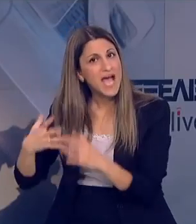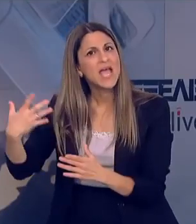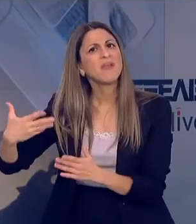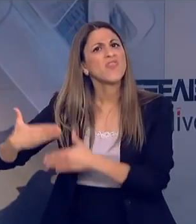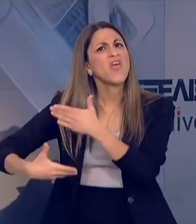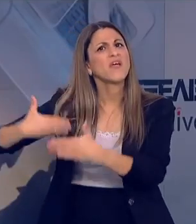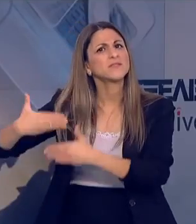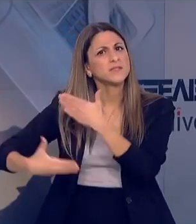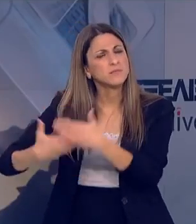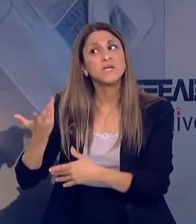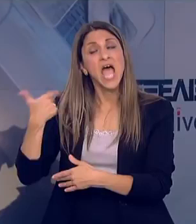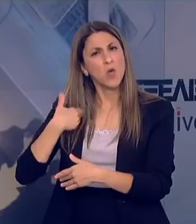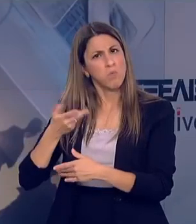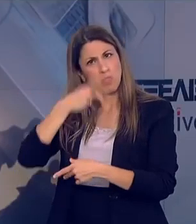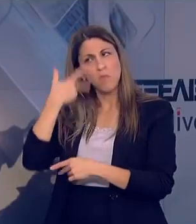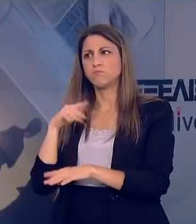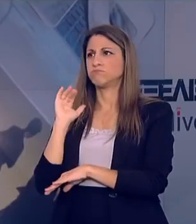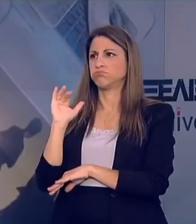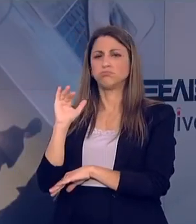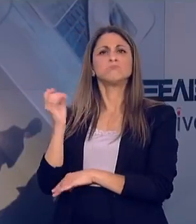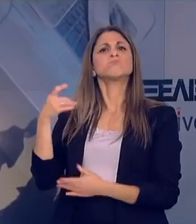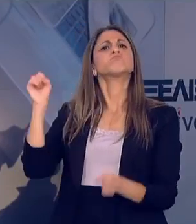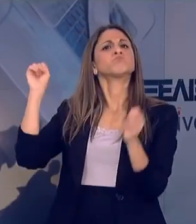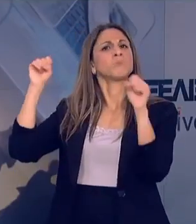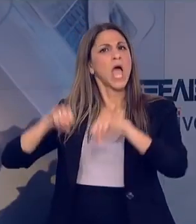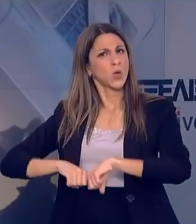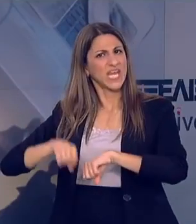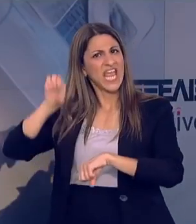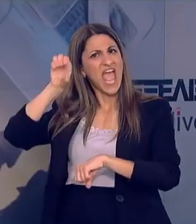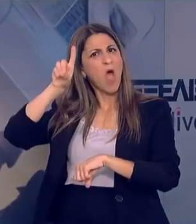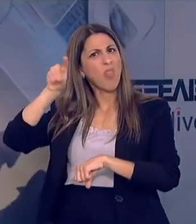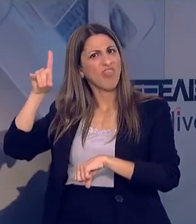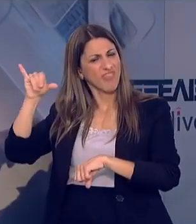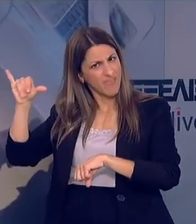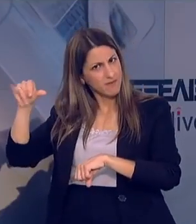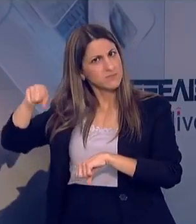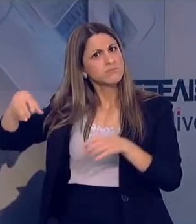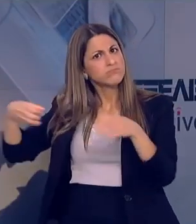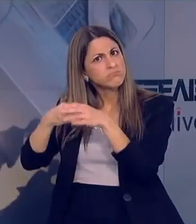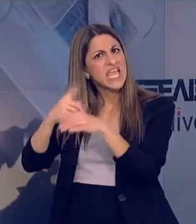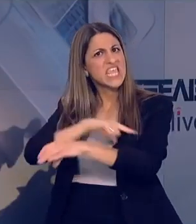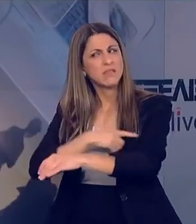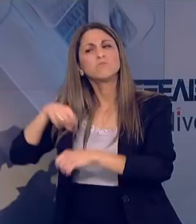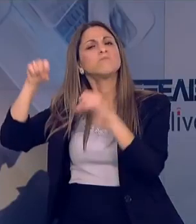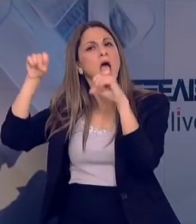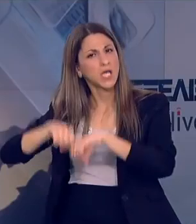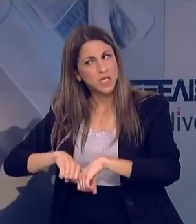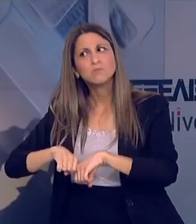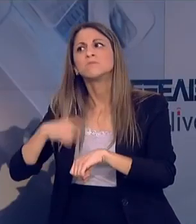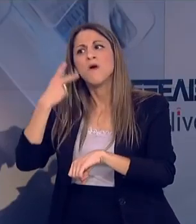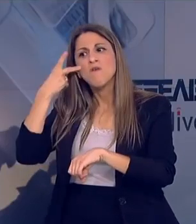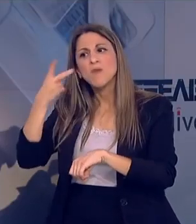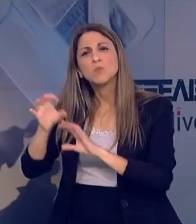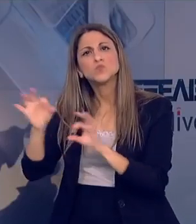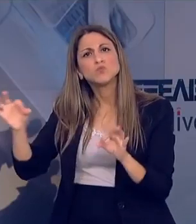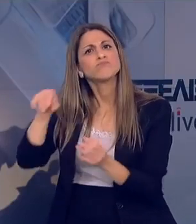με την οποία κάποιος μπορεί να ζητήσει αυτά τα δεδομένα. Εγκρίνεται από τον Εθνικό Οργανισμό Δημόσιας Υγείας, την ομάδα των επιδημιολόγων και των στατιστικών και μπορεί να τα χρησιμοποιήσει για οποιαδήποτε